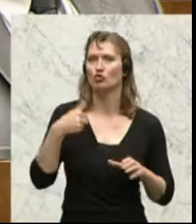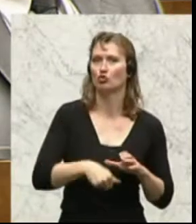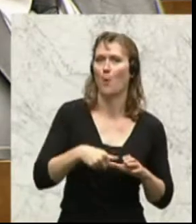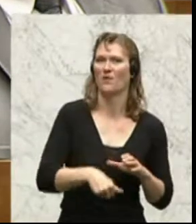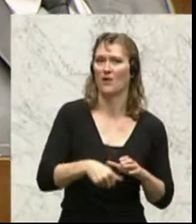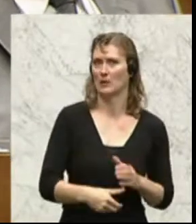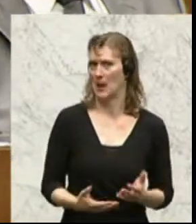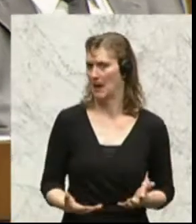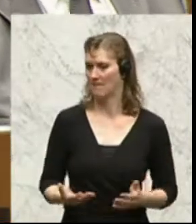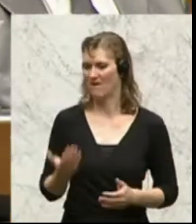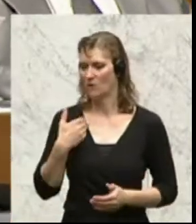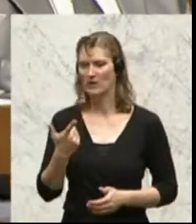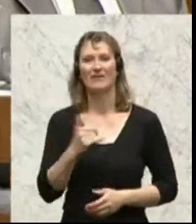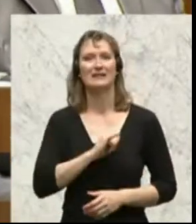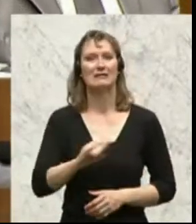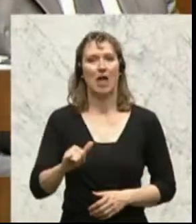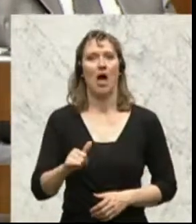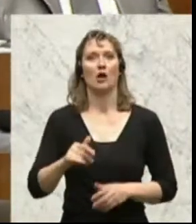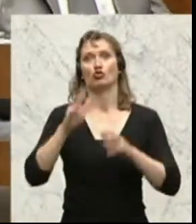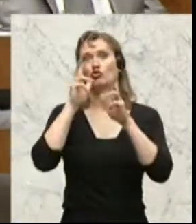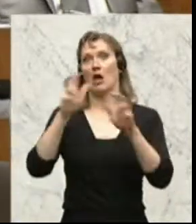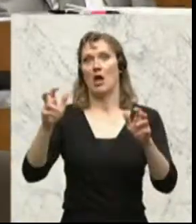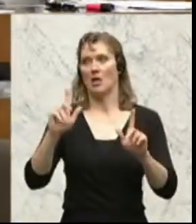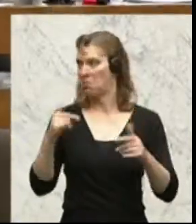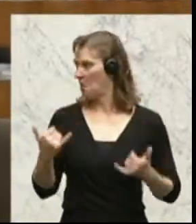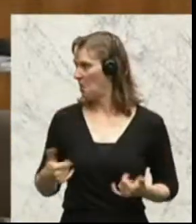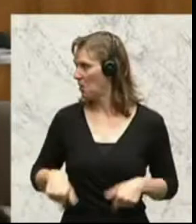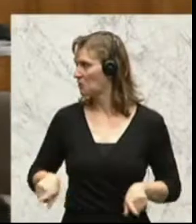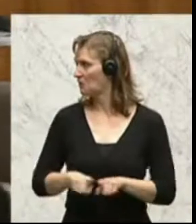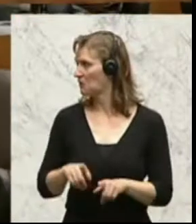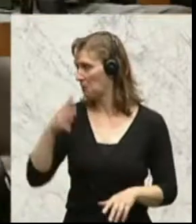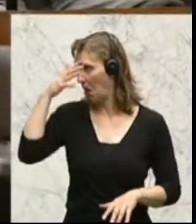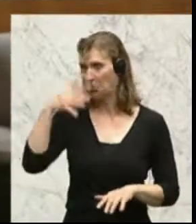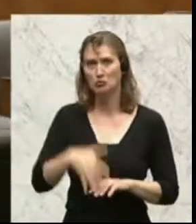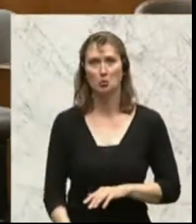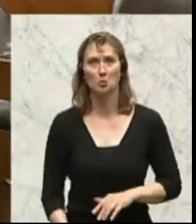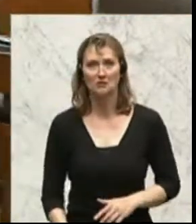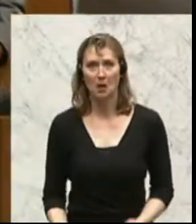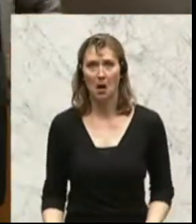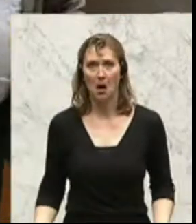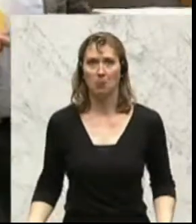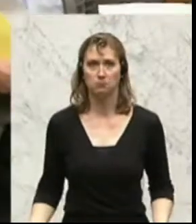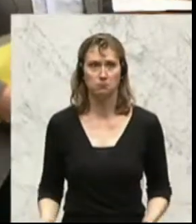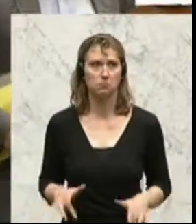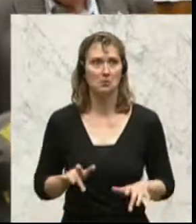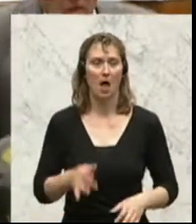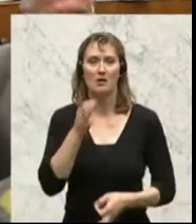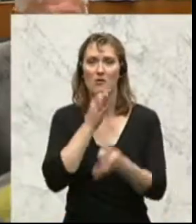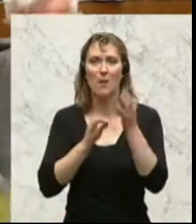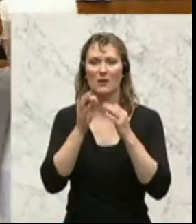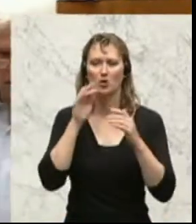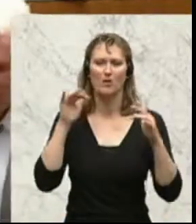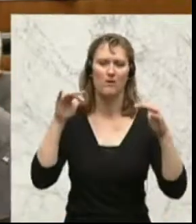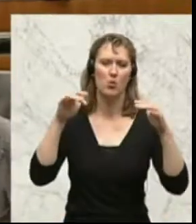noch einen Aufschrei gegeben, aber wir sind heute irgendwie abgestumpft, weil es gibt diese Informationsflut und